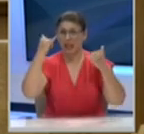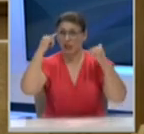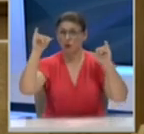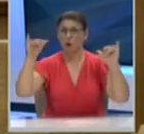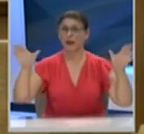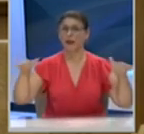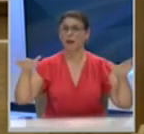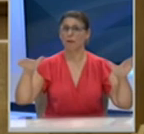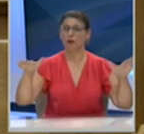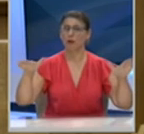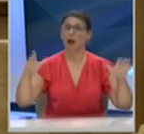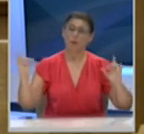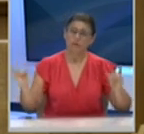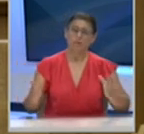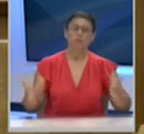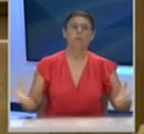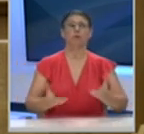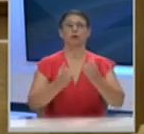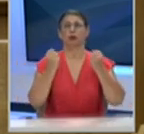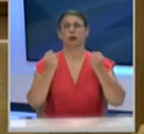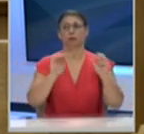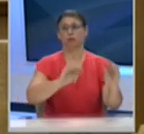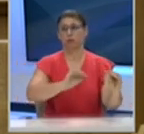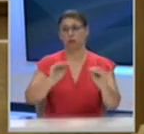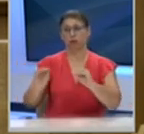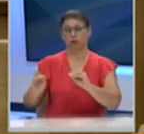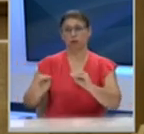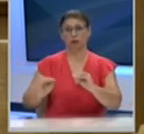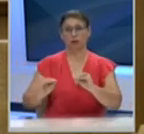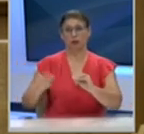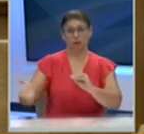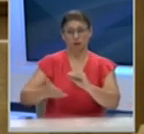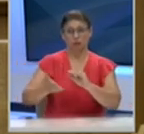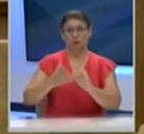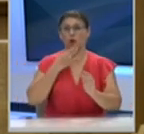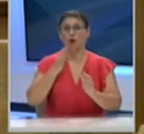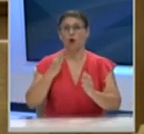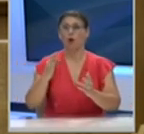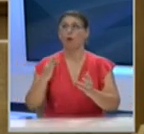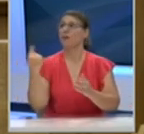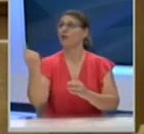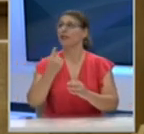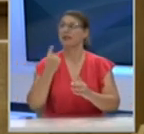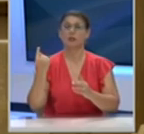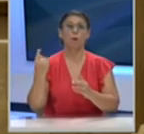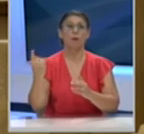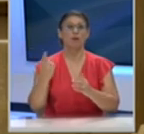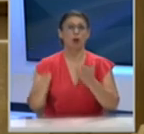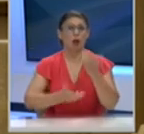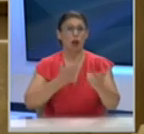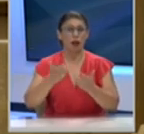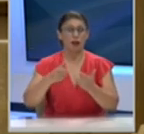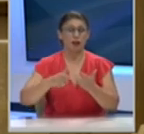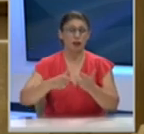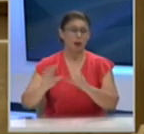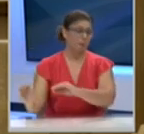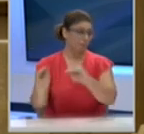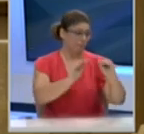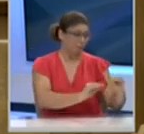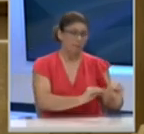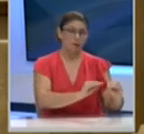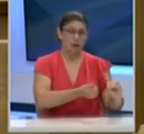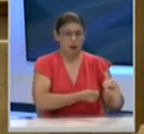τα πτηνά που έχουν μετατοπιστεί και εκδιωχθεί από το φυσικό τους περιβάλλον. 8η